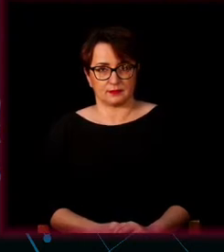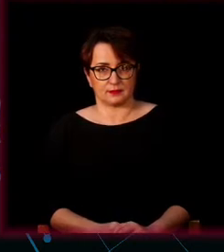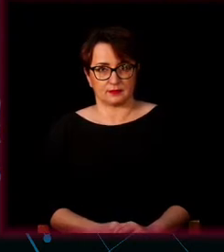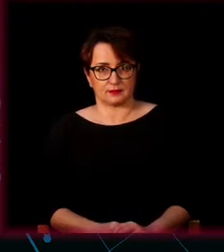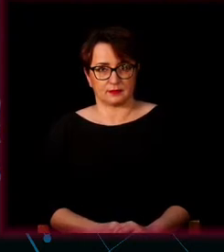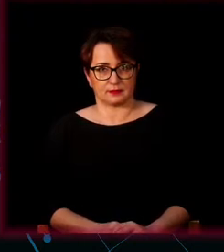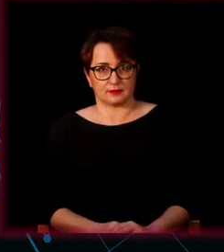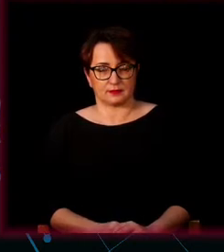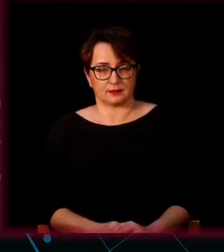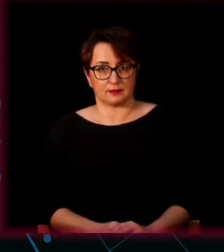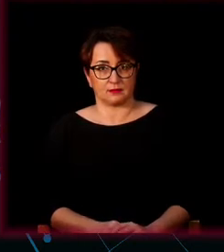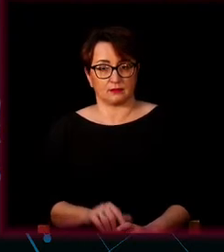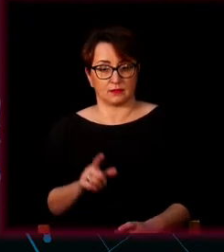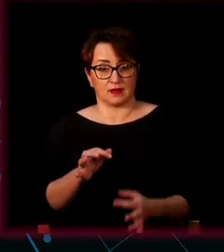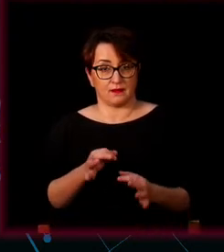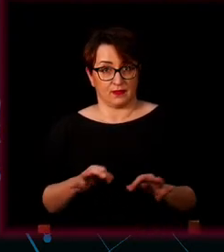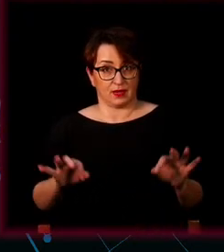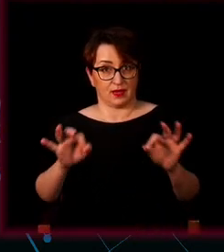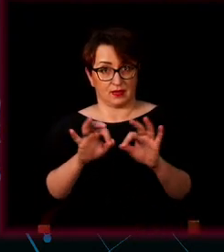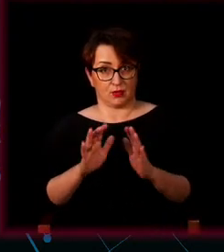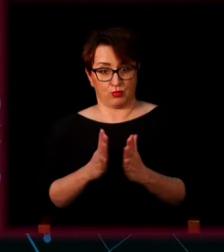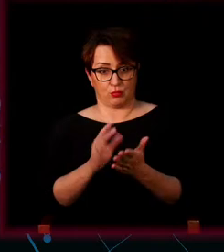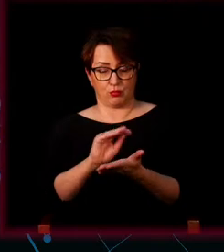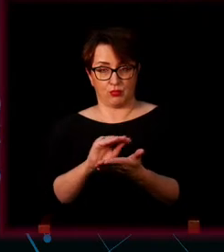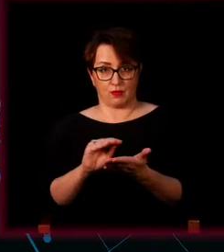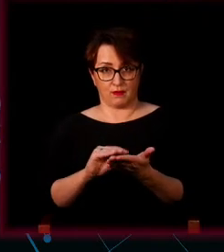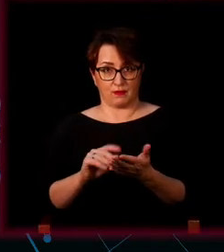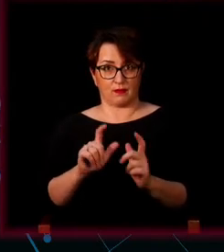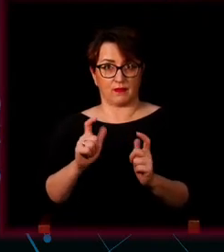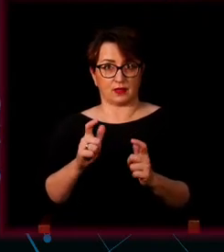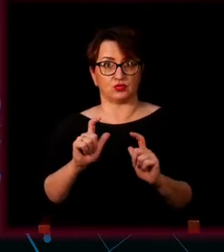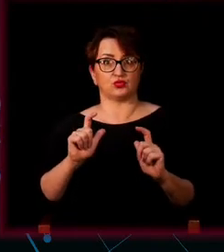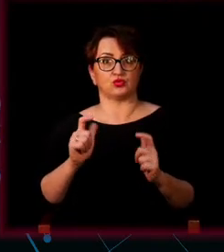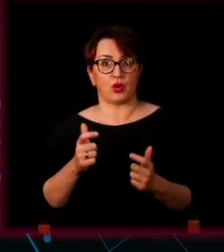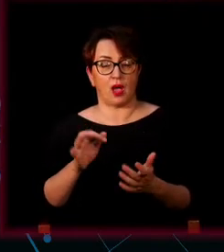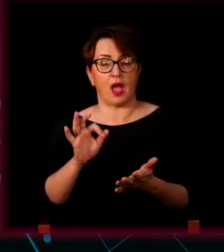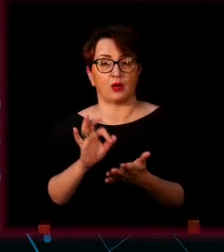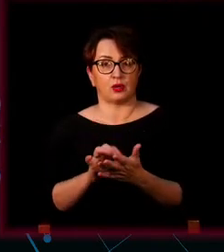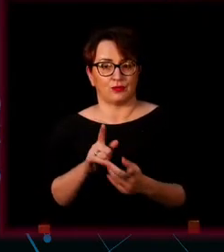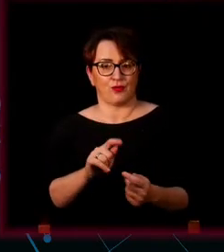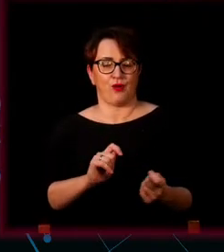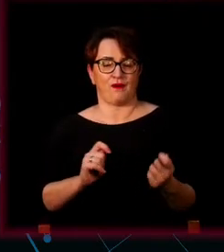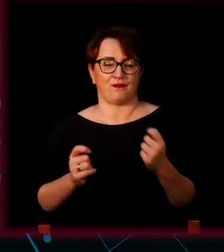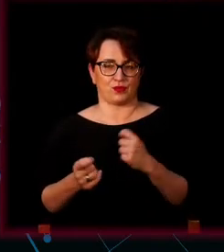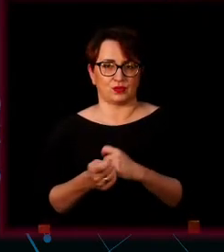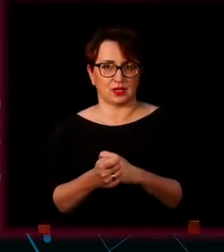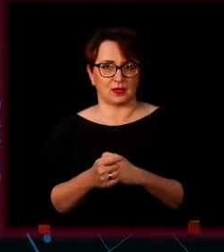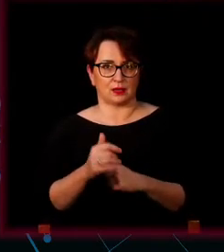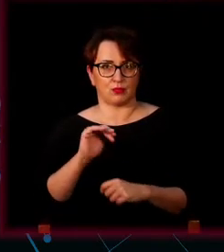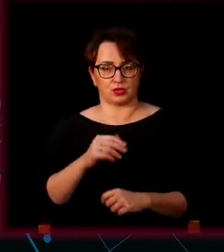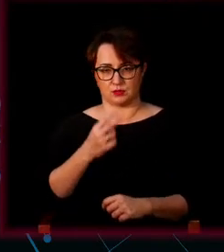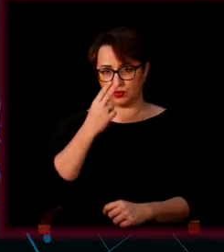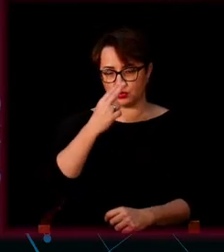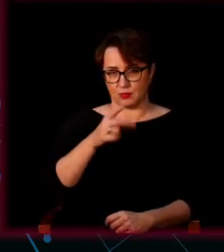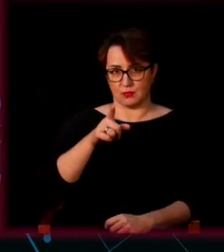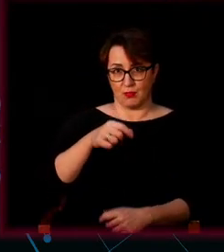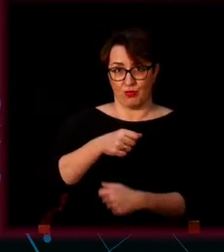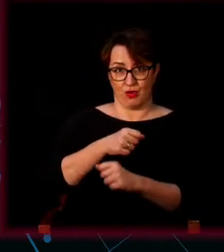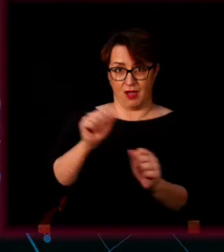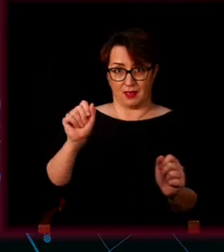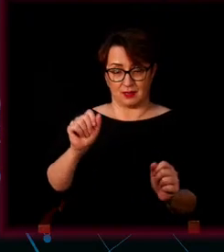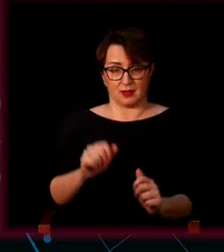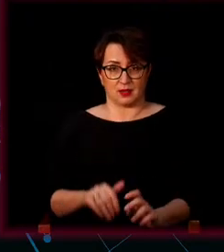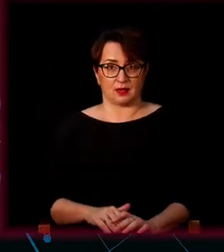Także w tej kulminacyjnej części tej powieści właśnie wydarza się też w pewnym sensie takie odwrócenie, gdzie możemy zobaczyć też Genli Aya